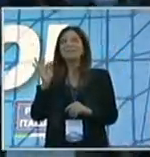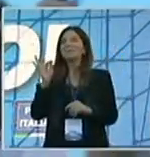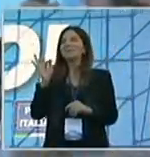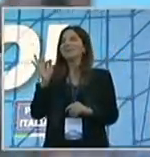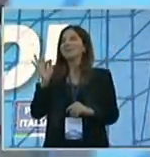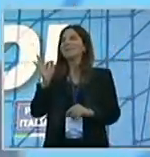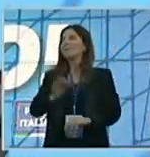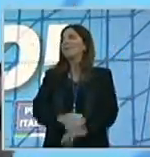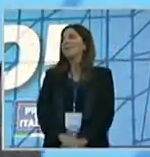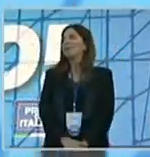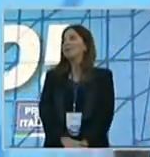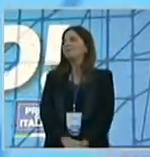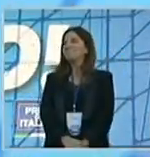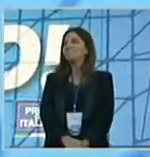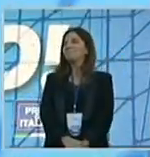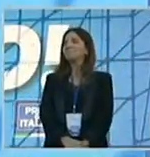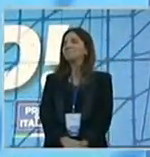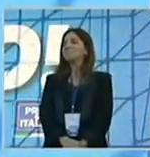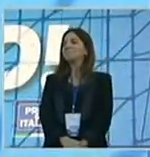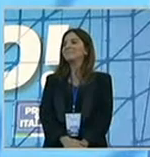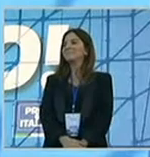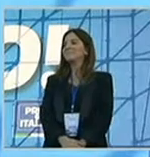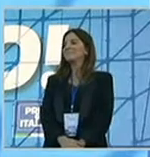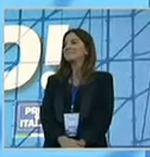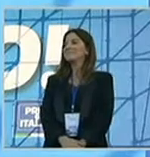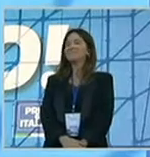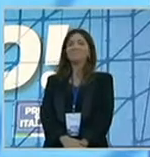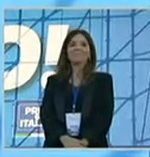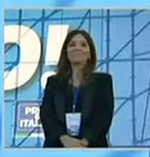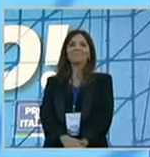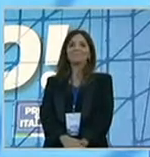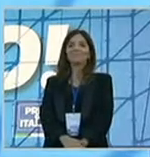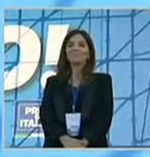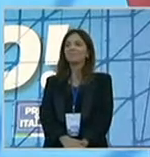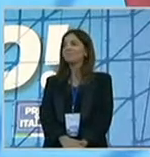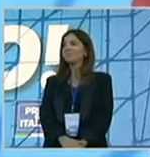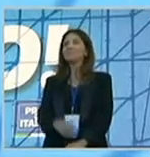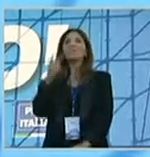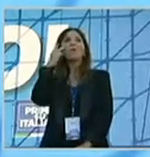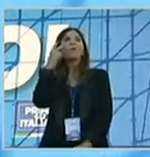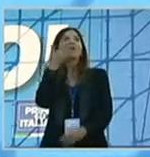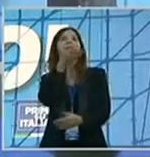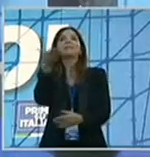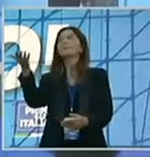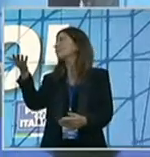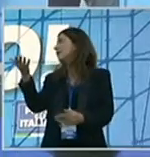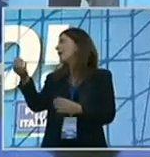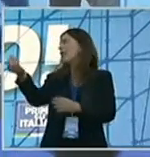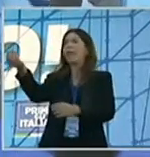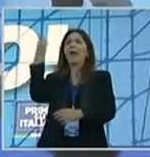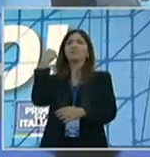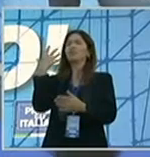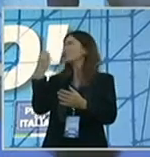Allora, no, Gad Lerner è arrivato insieme a tantissimi altri colleghi, ha avuto un piccolo, nemmeno battibecco,